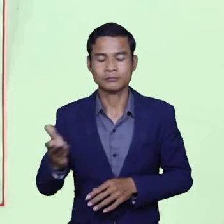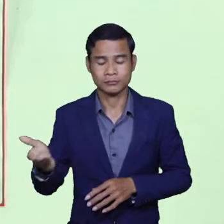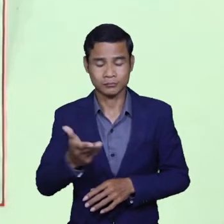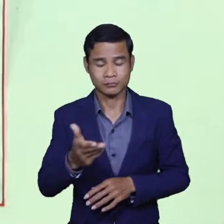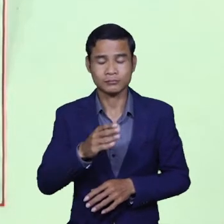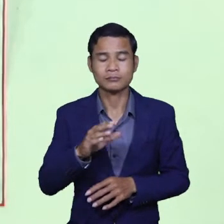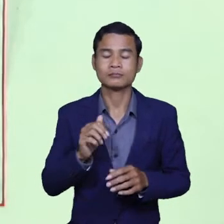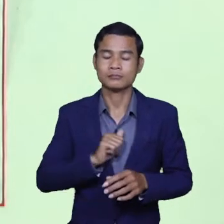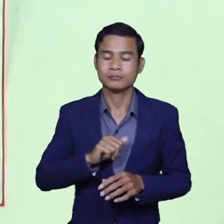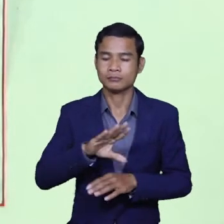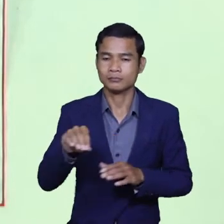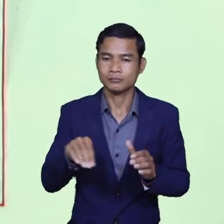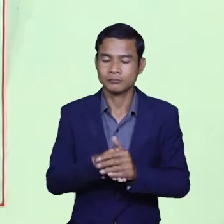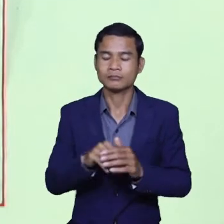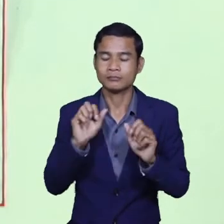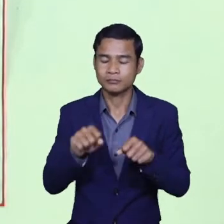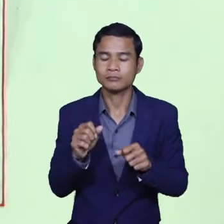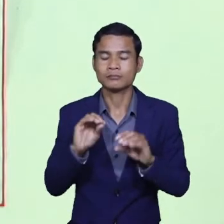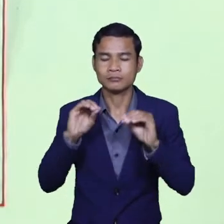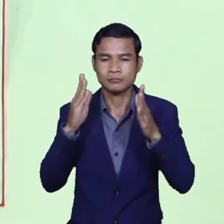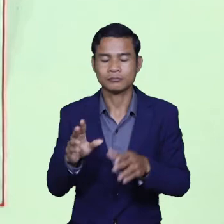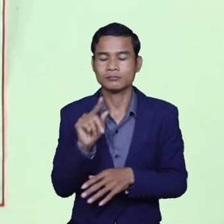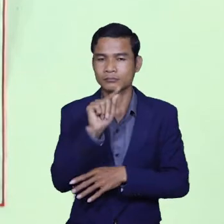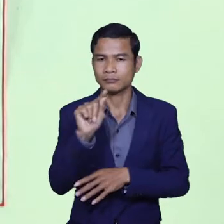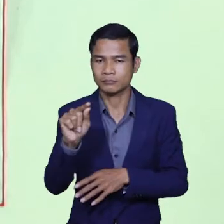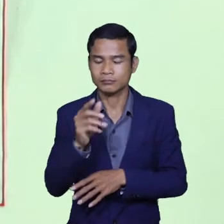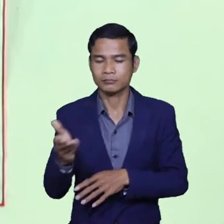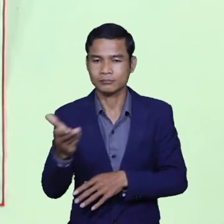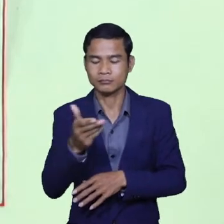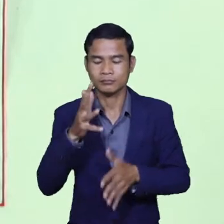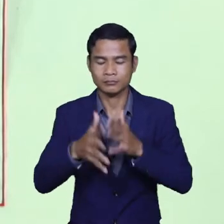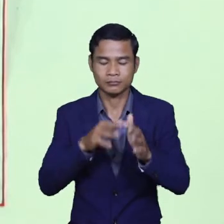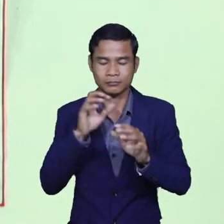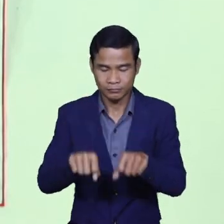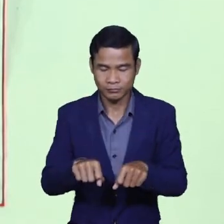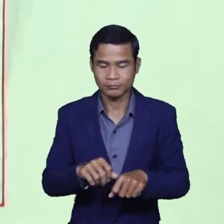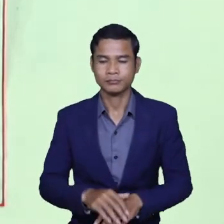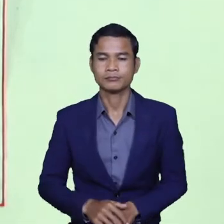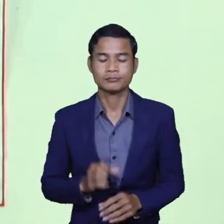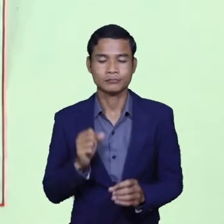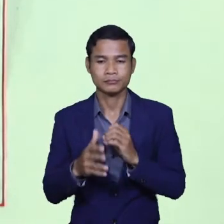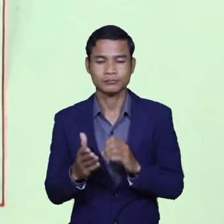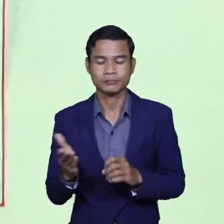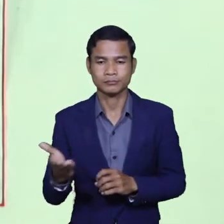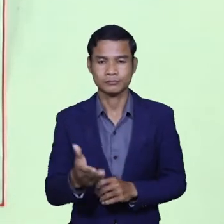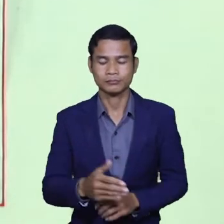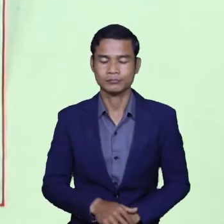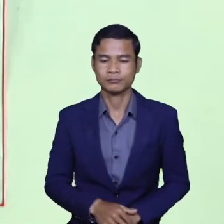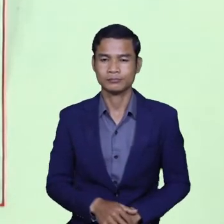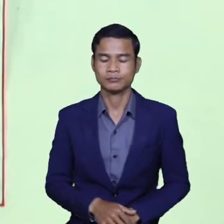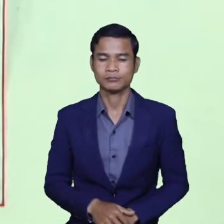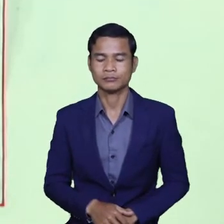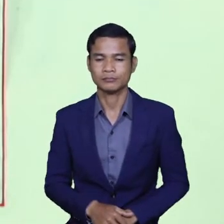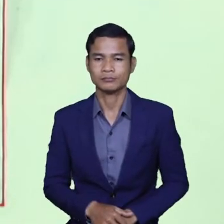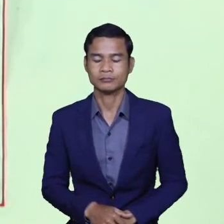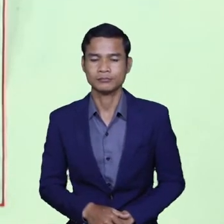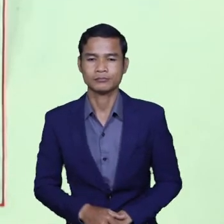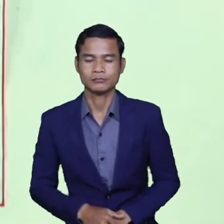ង្ខេបនេះចាទាំងអស់គ្នាណាកូនអញ្ចឹងអ្នកគ្រូជាអ្នកចង្អុលកូនកូនគឺជាអ្នកអានតោះចាប់ផ្ដើម